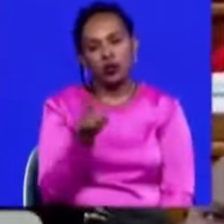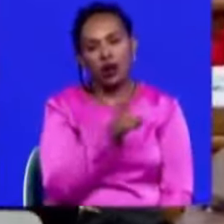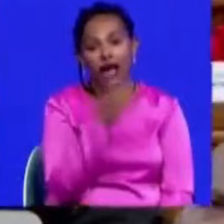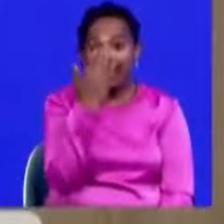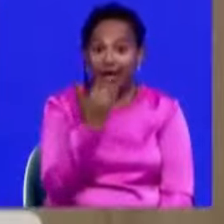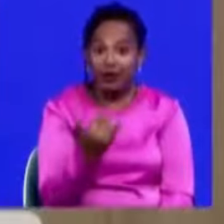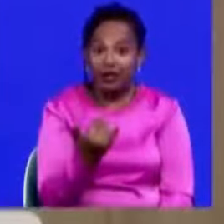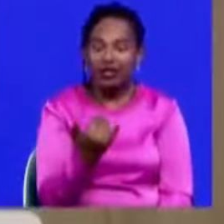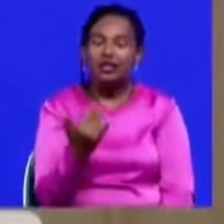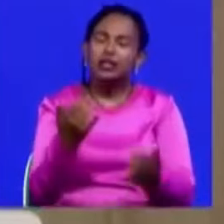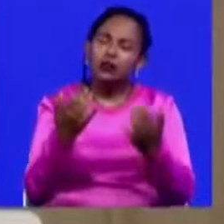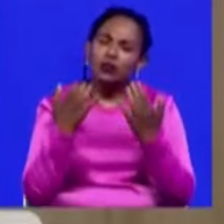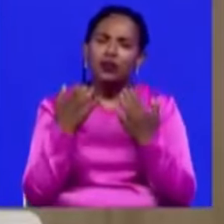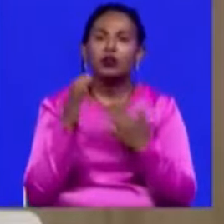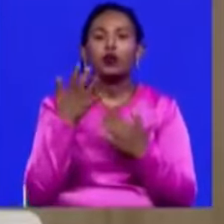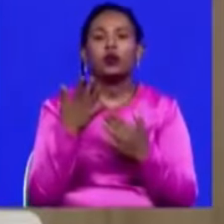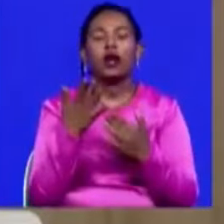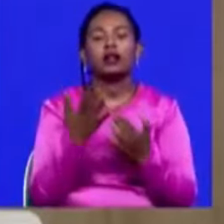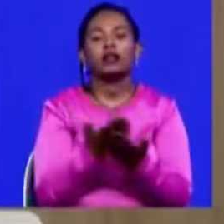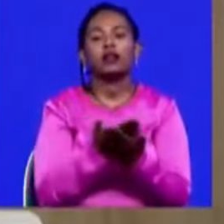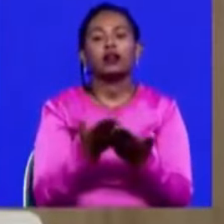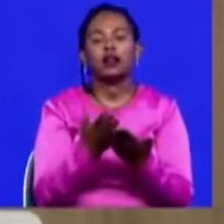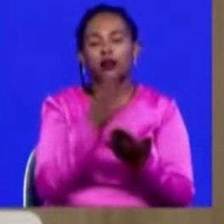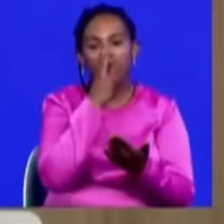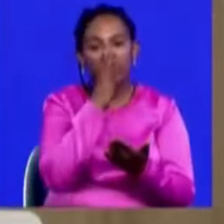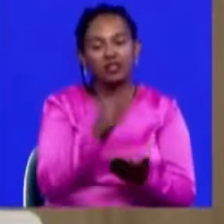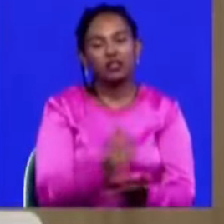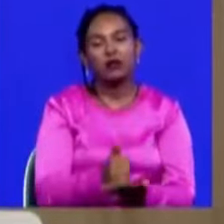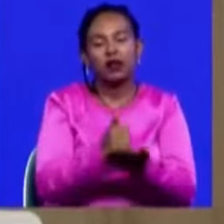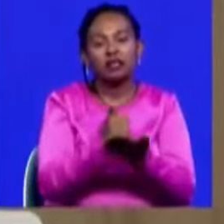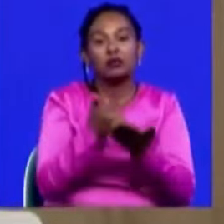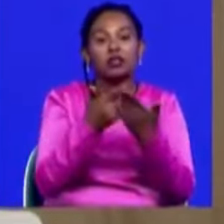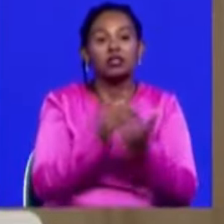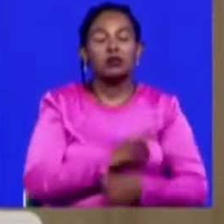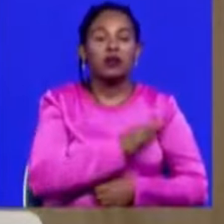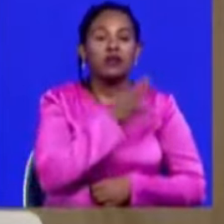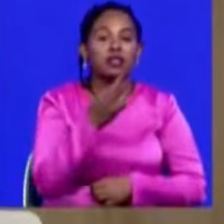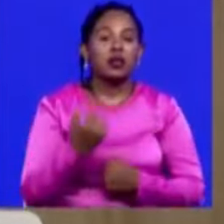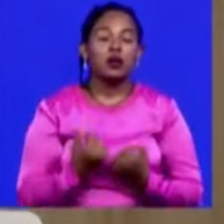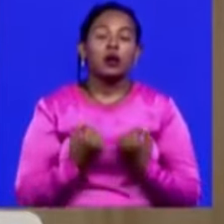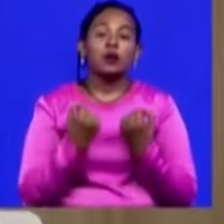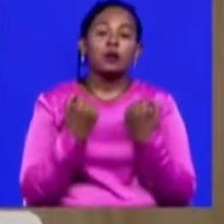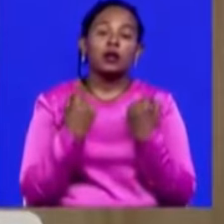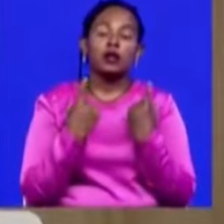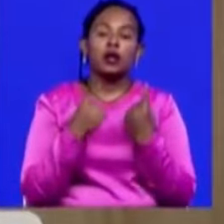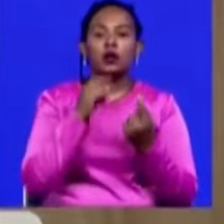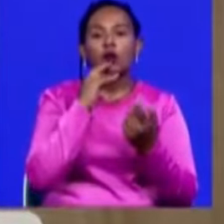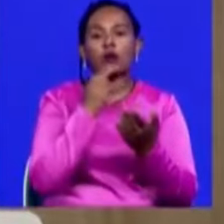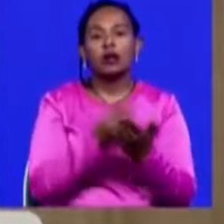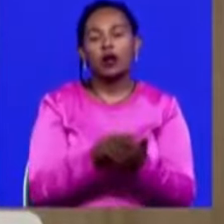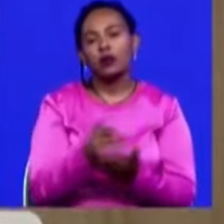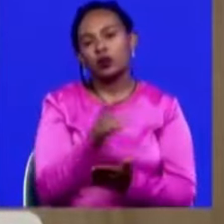ለምን? የምንፈልገውን አይነት ጄኔሬሽን ለመፍጠር ስለሚያግዝ በዛ መንፈስ ብንረዳው መልካም